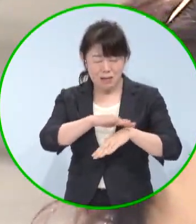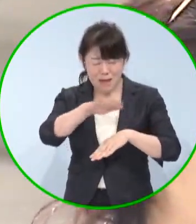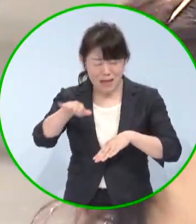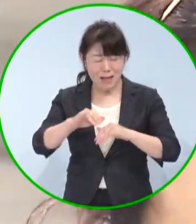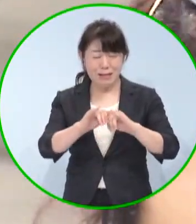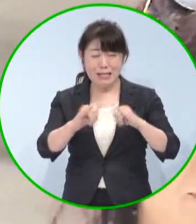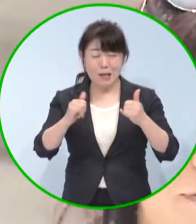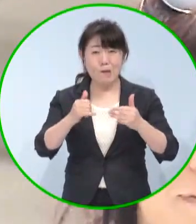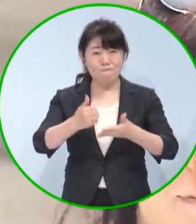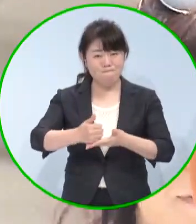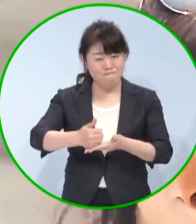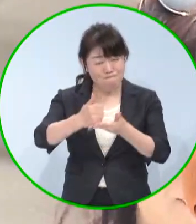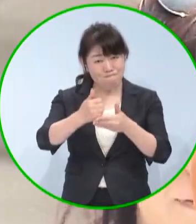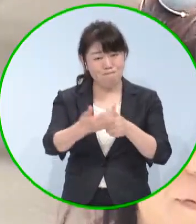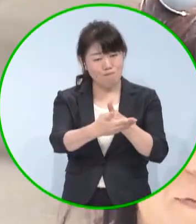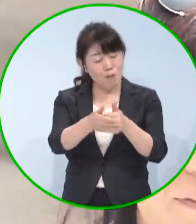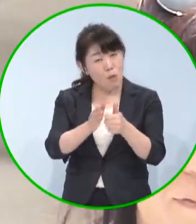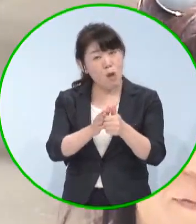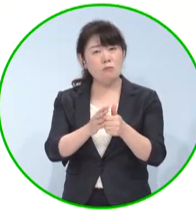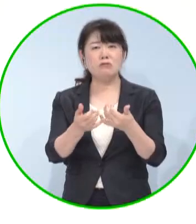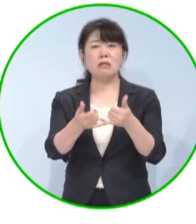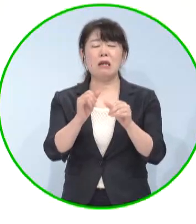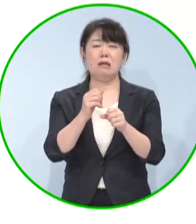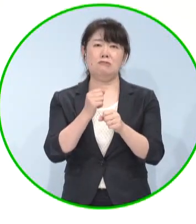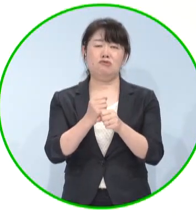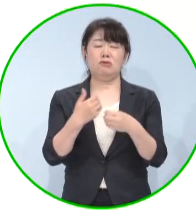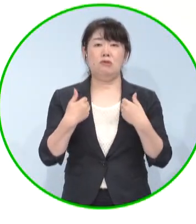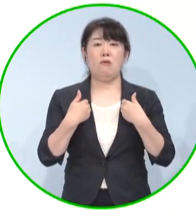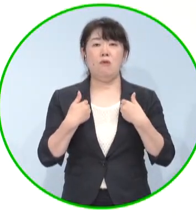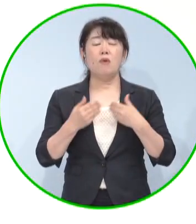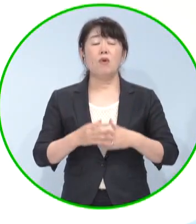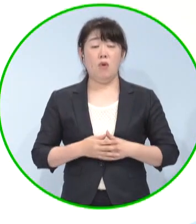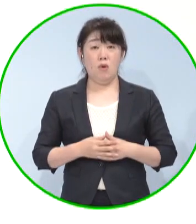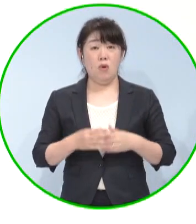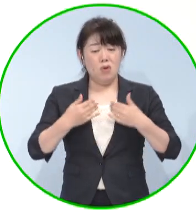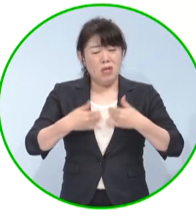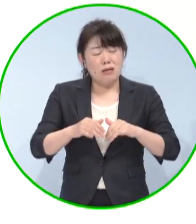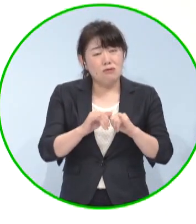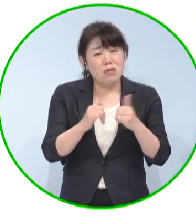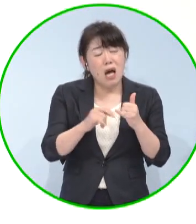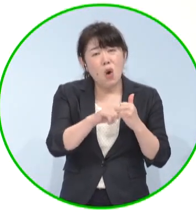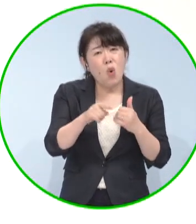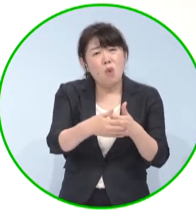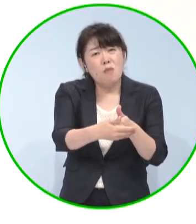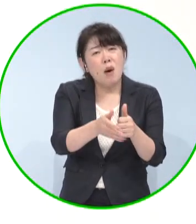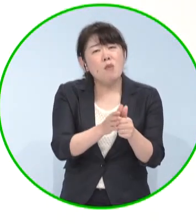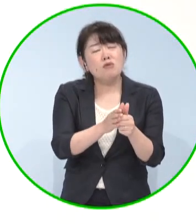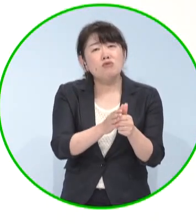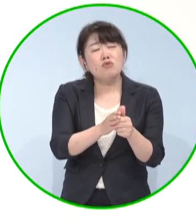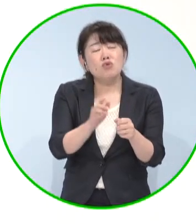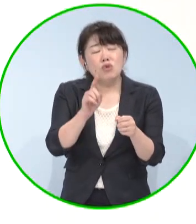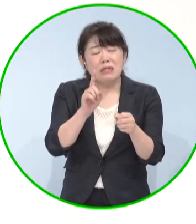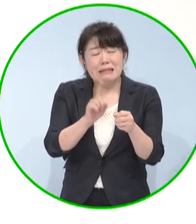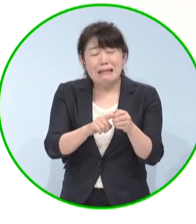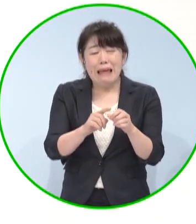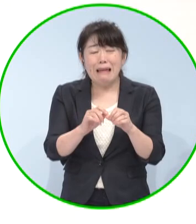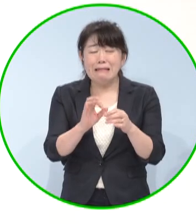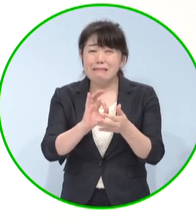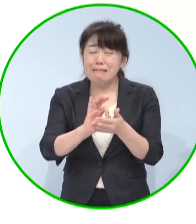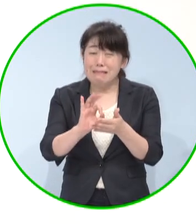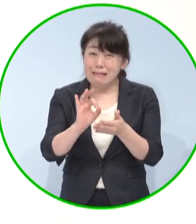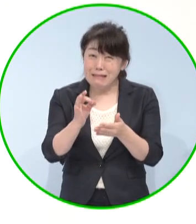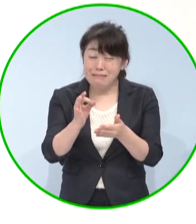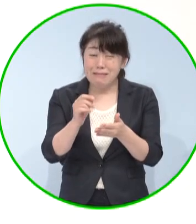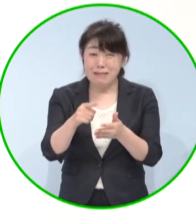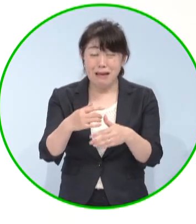が守られる社会です。 弱者を守る、特に年金で生活され